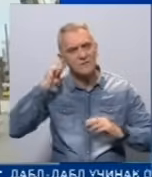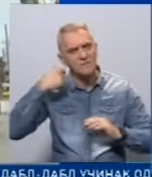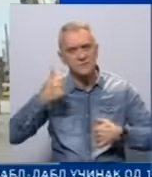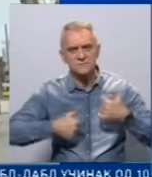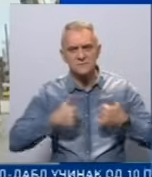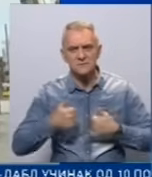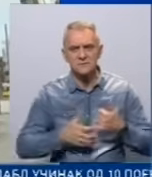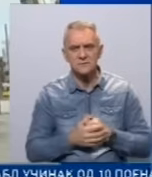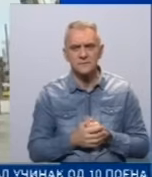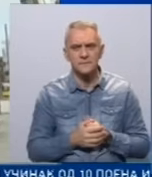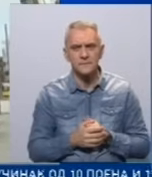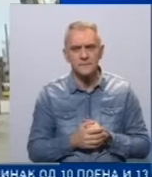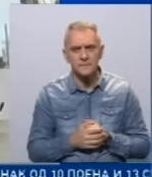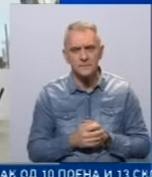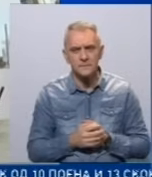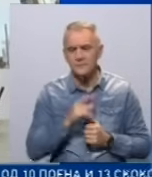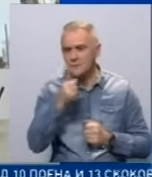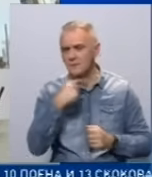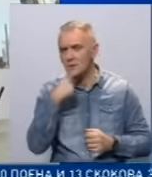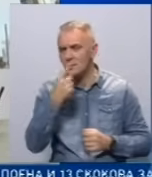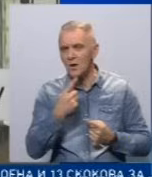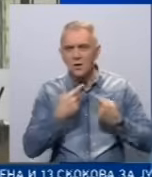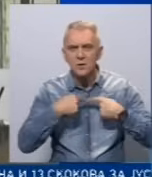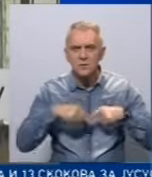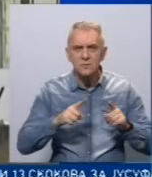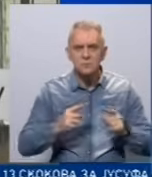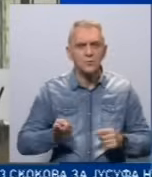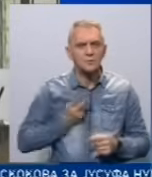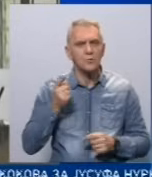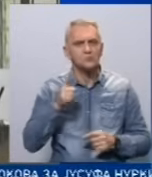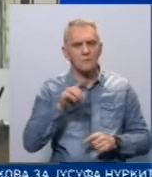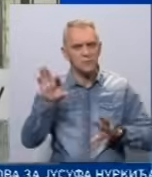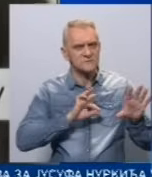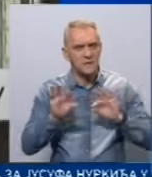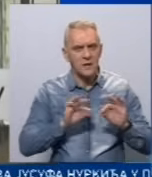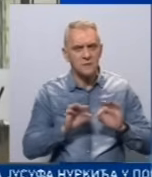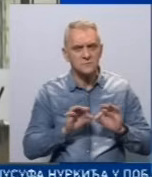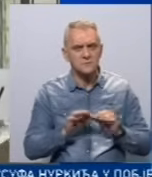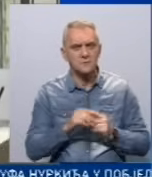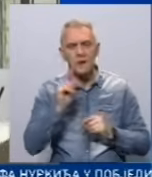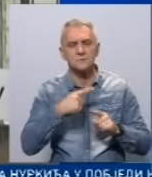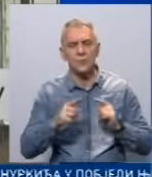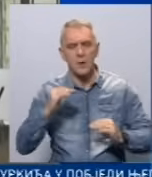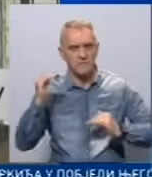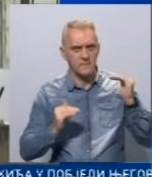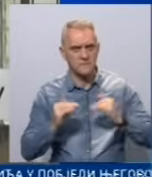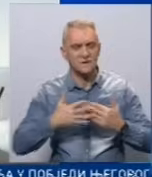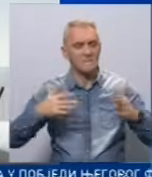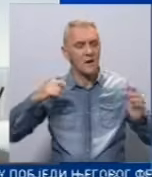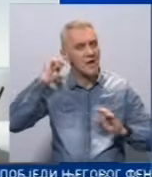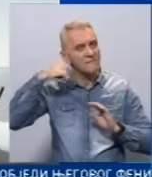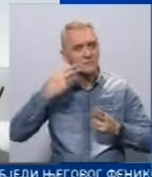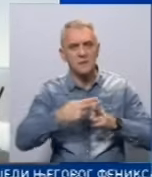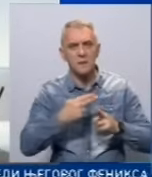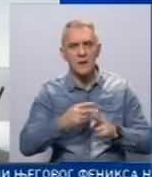Umjetnički direktor festivala Karlo Šatrijan izrazio je poseban ponos na ovogodišnju selekciju jer balansira velika filmska imena koja su dugo na